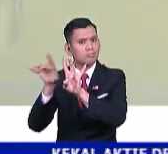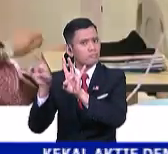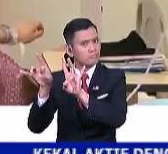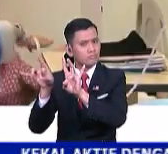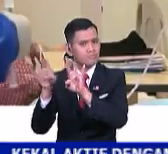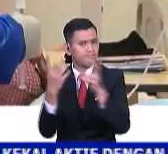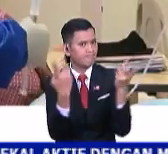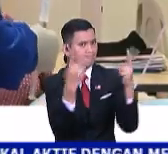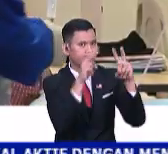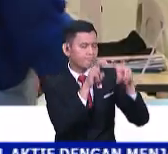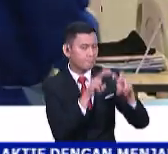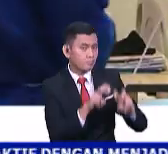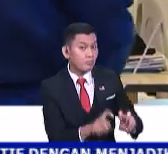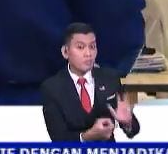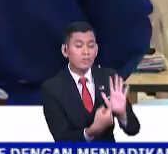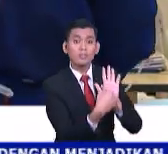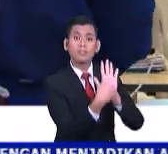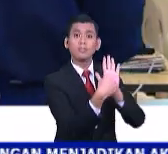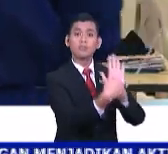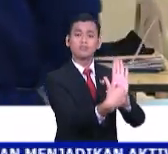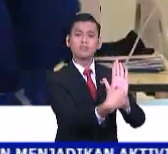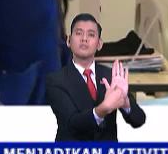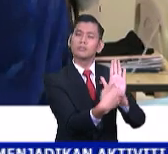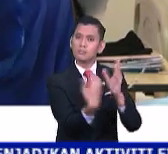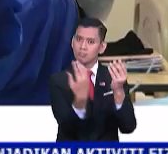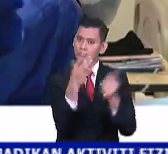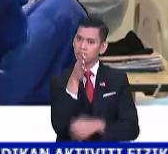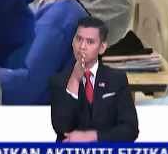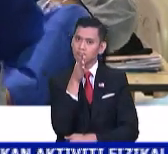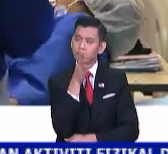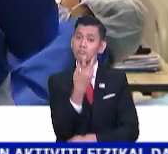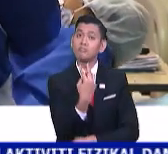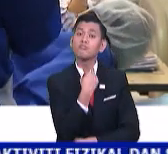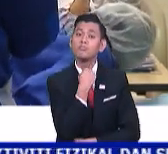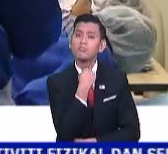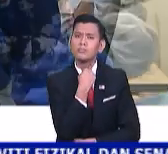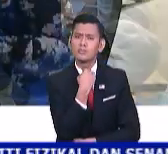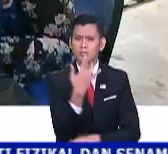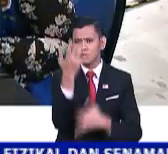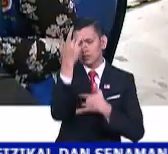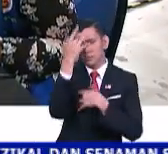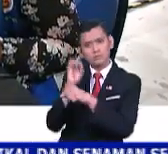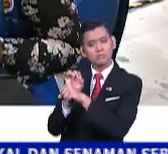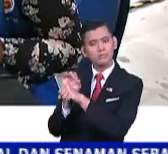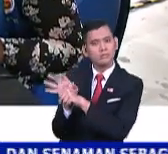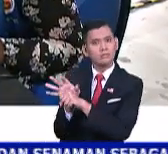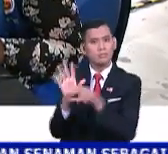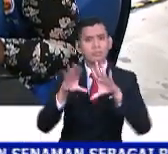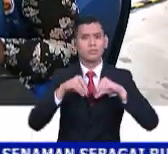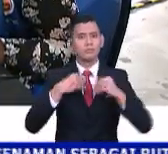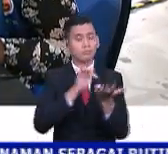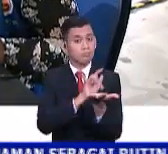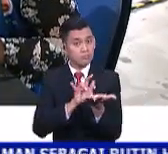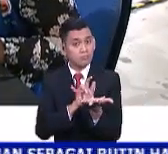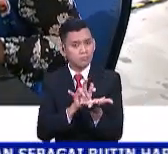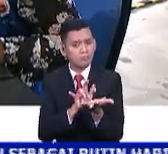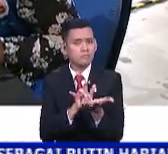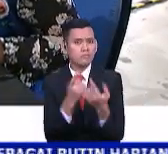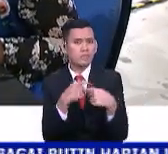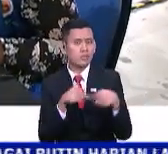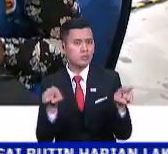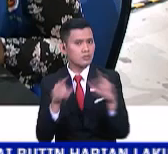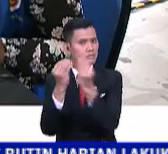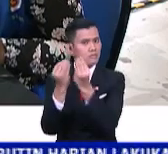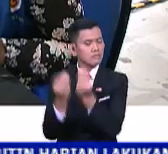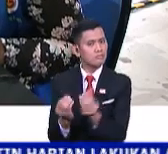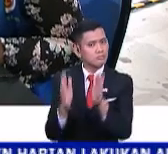Analisa terperinci menunjukkan nisbah kes ibu hamil dijangkiti COVID-19 yang menerima rawatan rapi berbanding